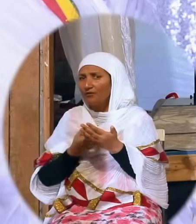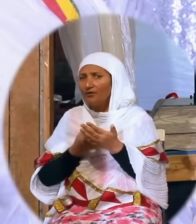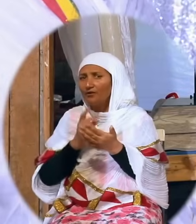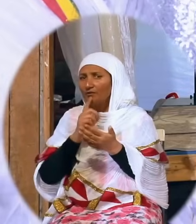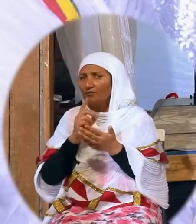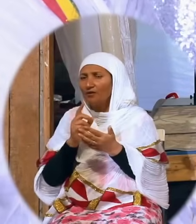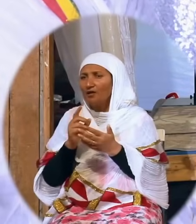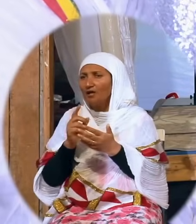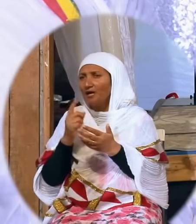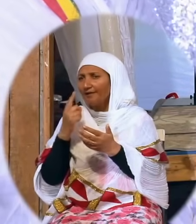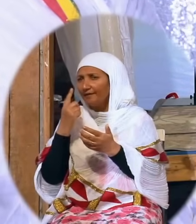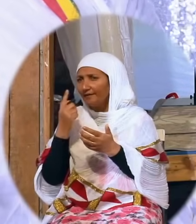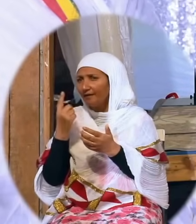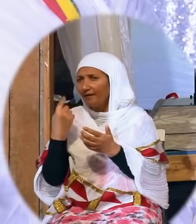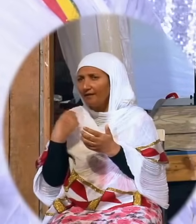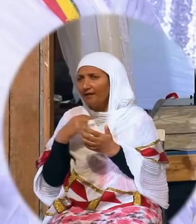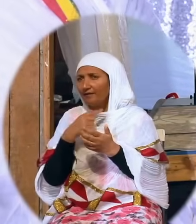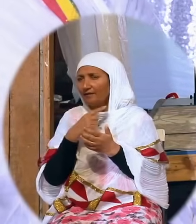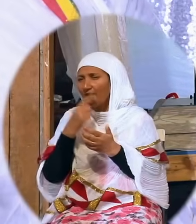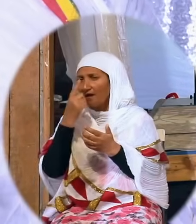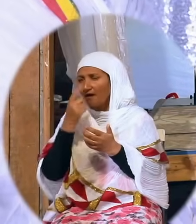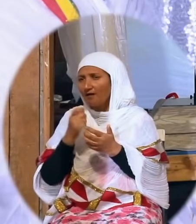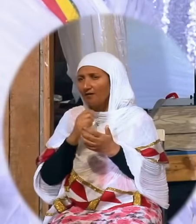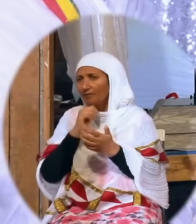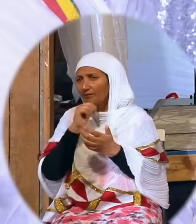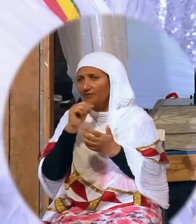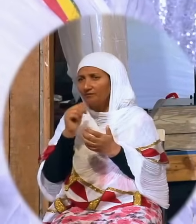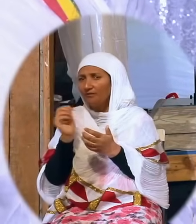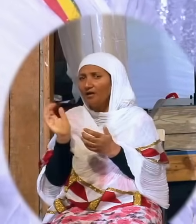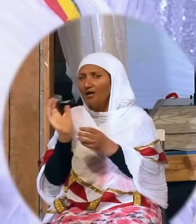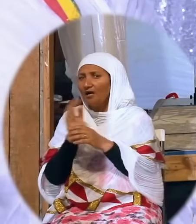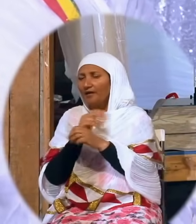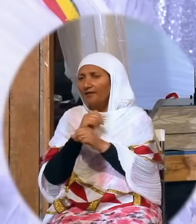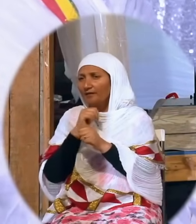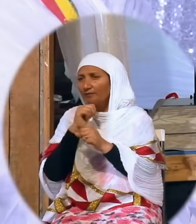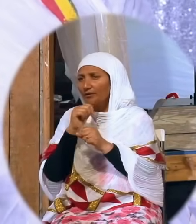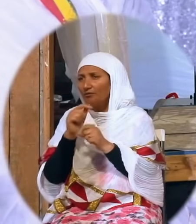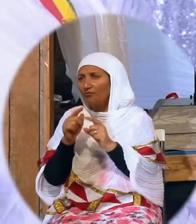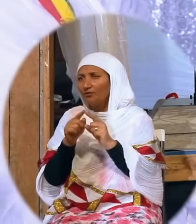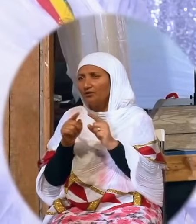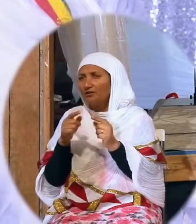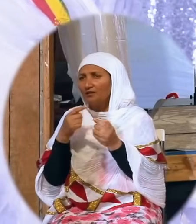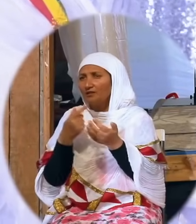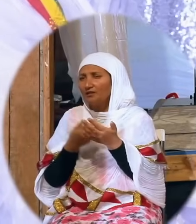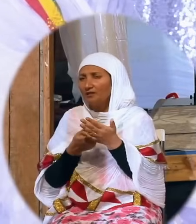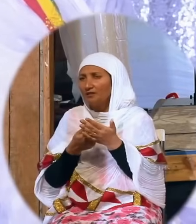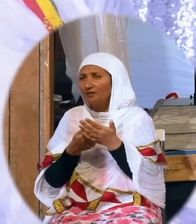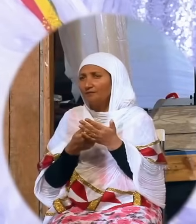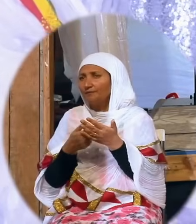አንደኛ እኛ አናምንበትም አንቀበለው ግን ይሄን ያህል